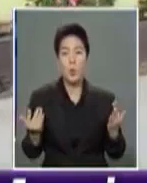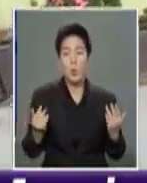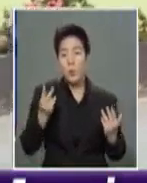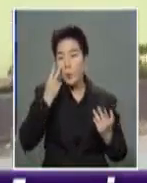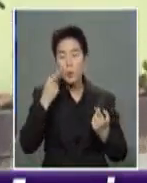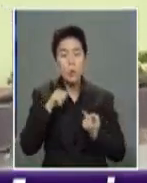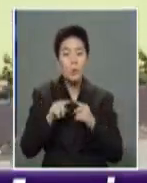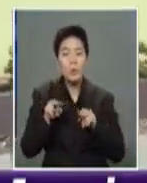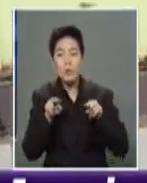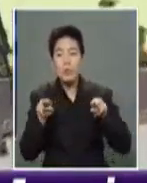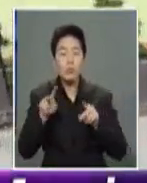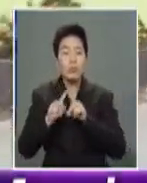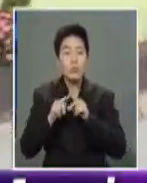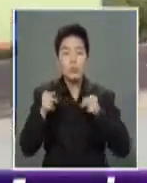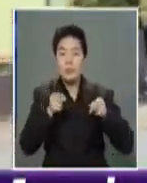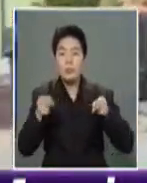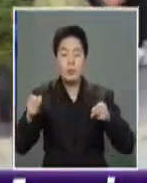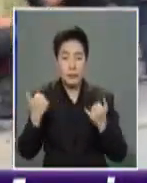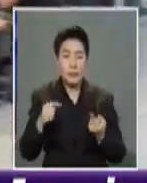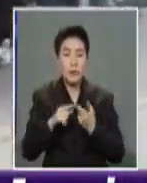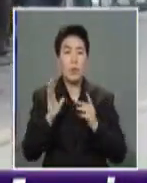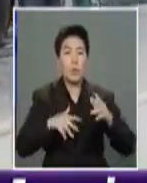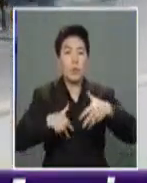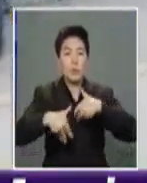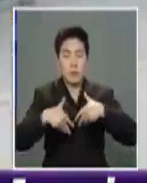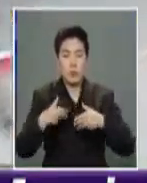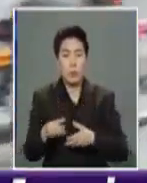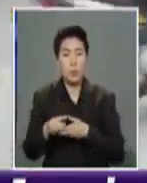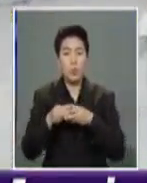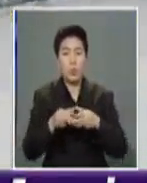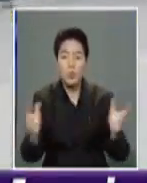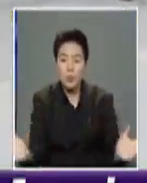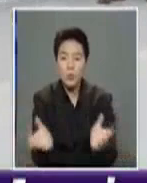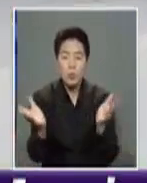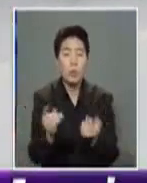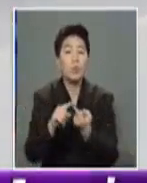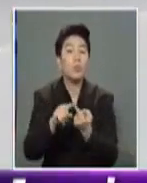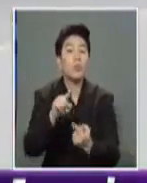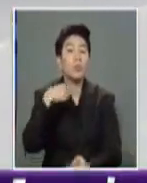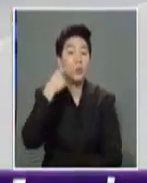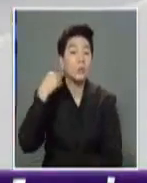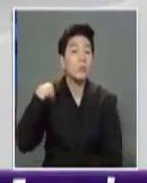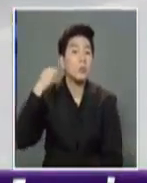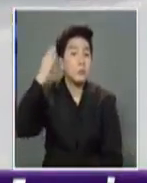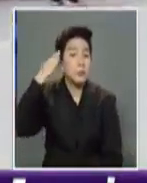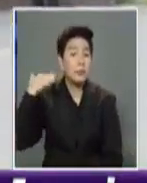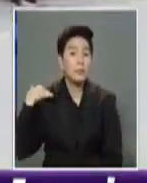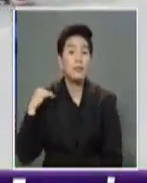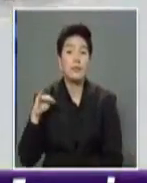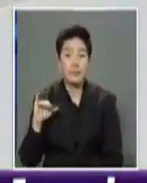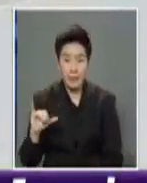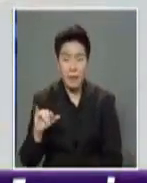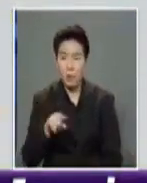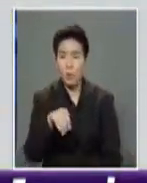อย่างใกล้ชิดนะคะแล้วก็ขณะเดียวกันนะคะก็ยังมีประชาชนจำนวนหนึ่งที่ให้การสนับสนุนนางสาวยิ่งลักษณ์นะคะได้เดินทางมาให้กำลังใ